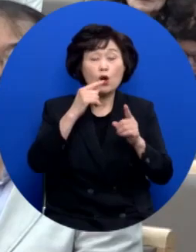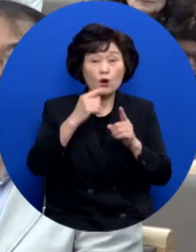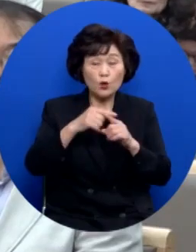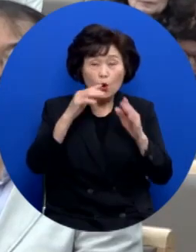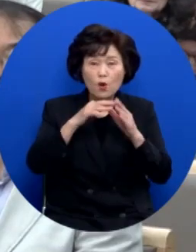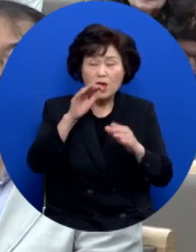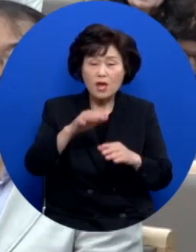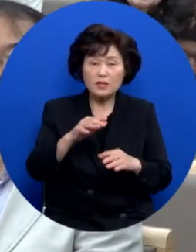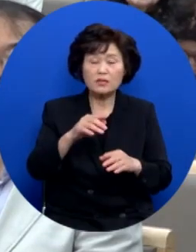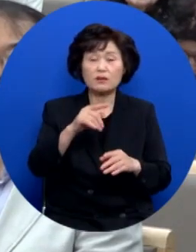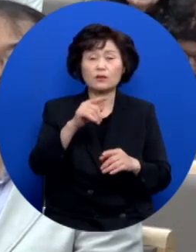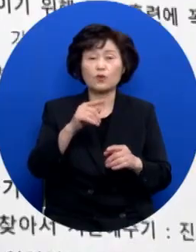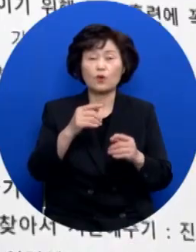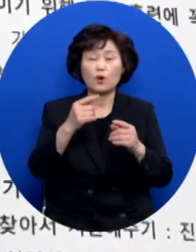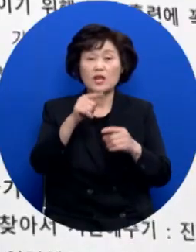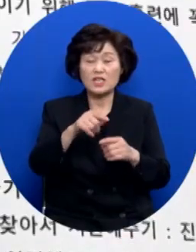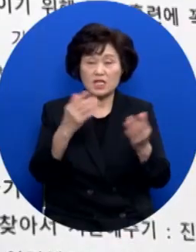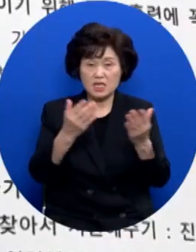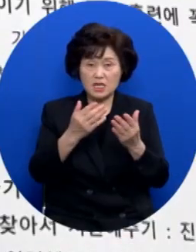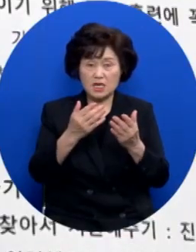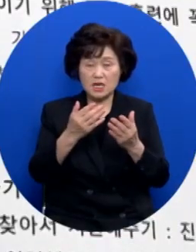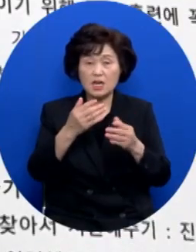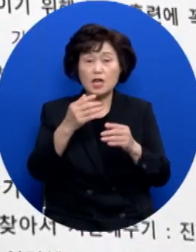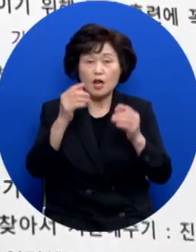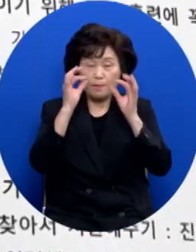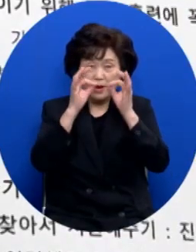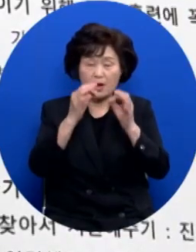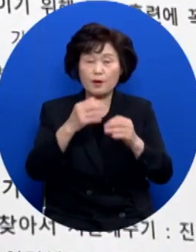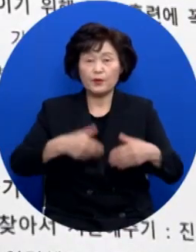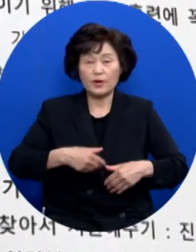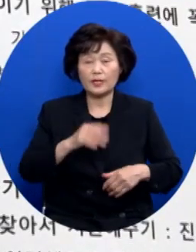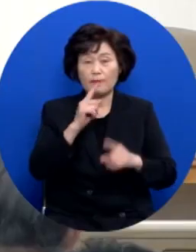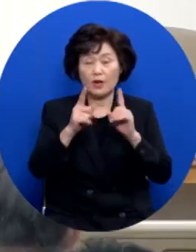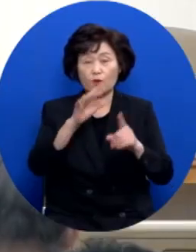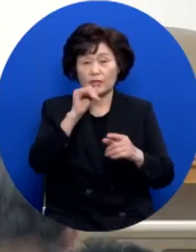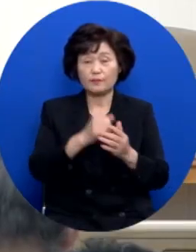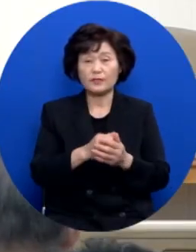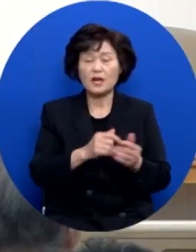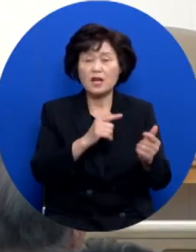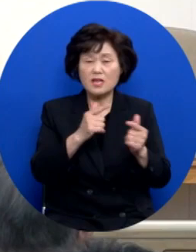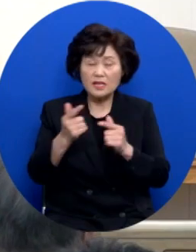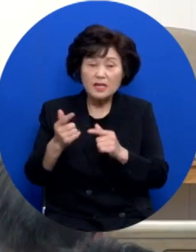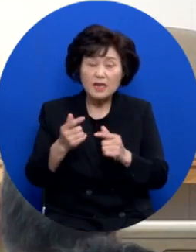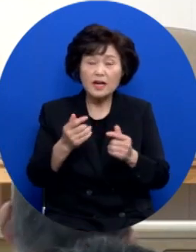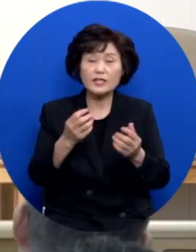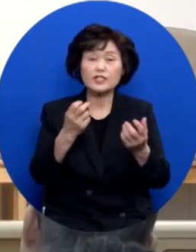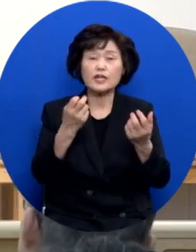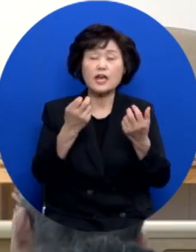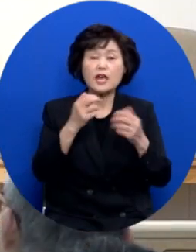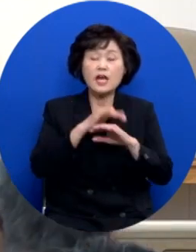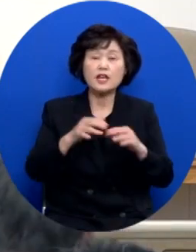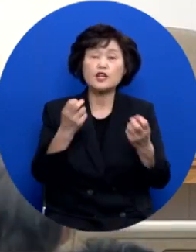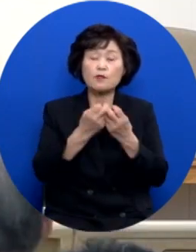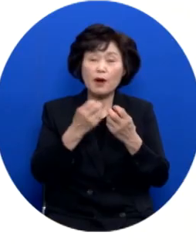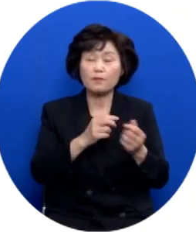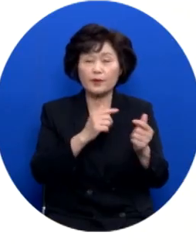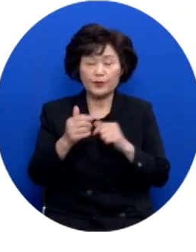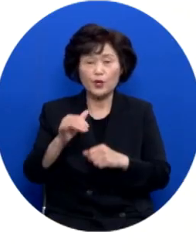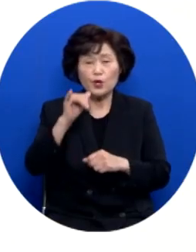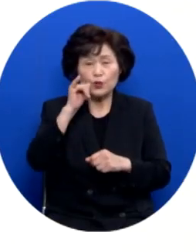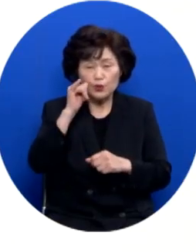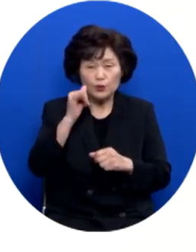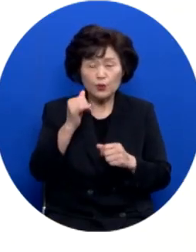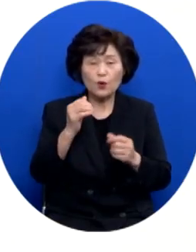절실하다고 강조했습니다. 이어 가정 안에 파고든 중독 문제, 현황과 해법을 주제로 총신대